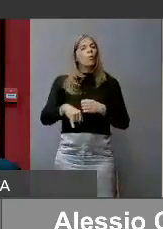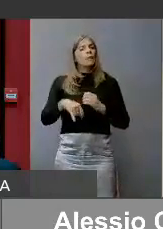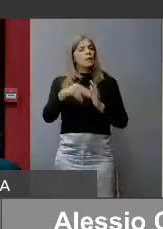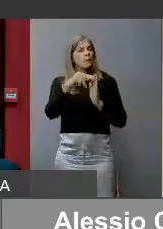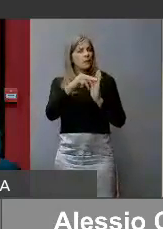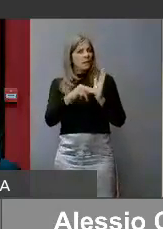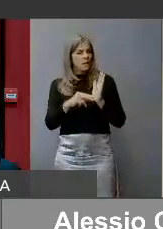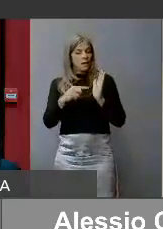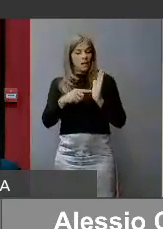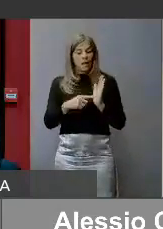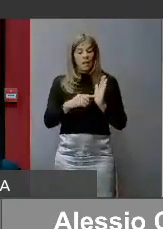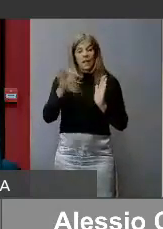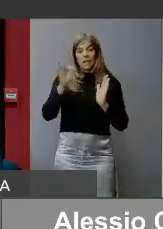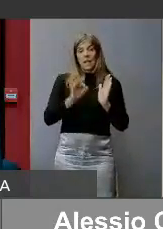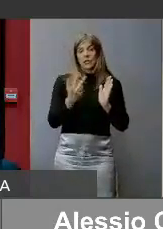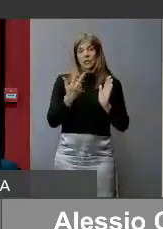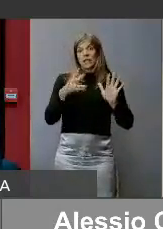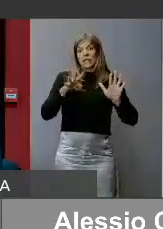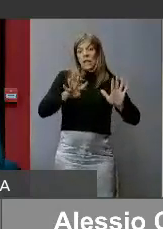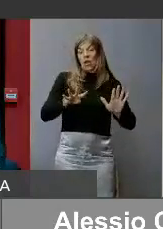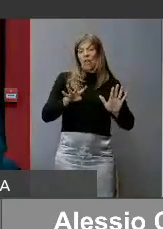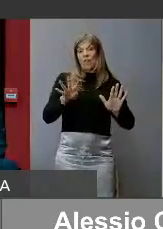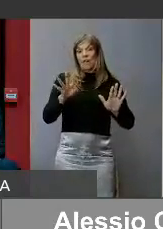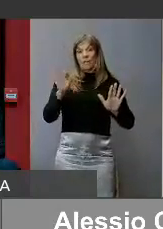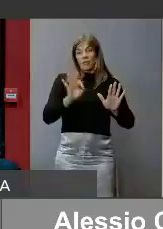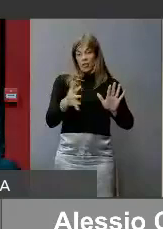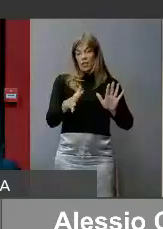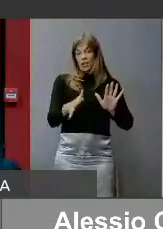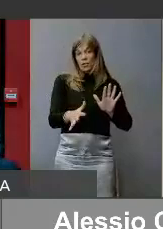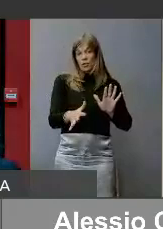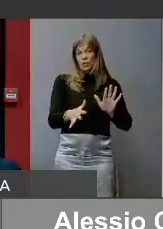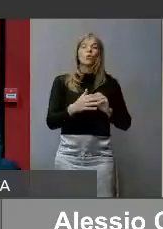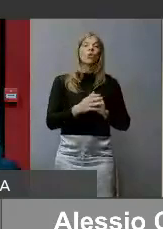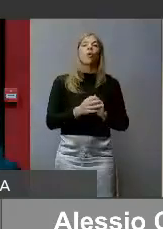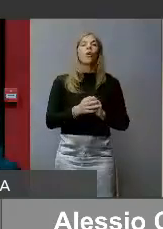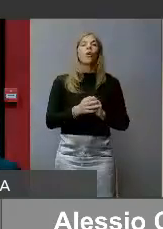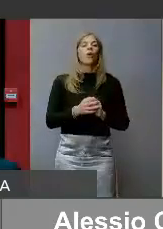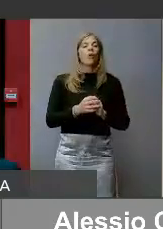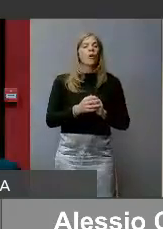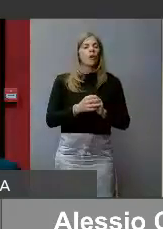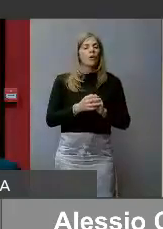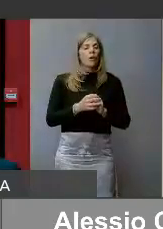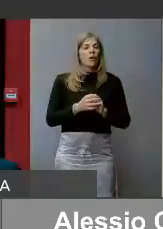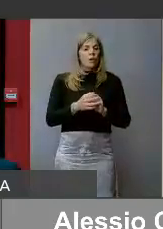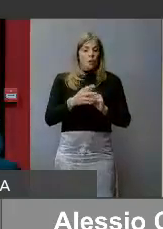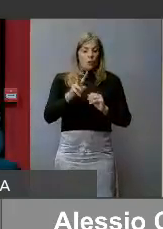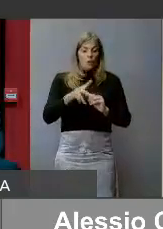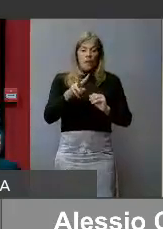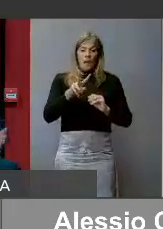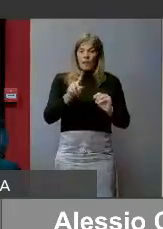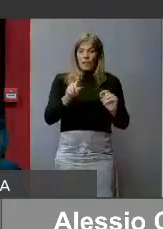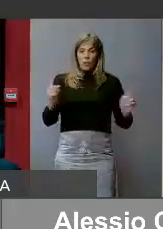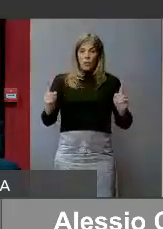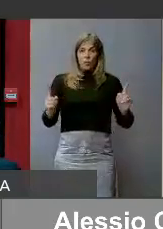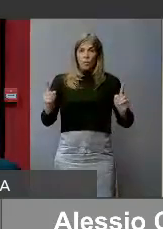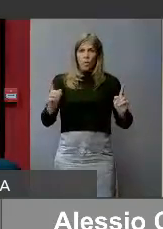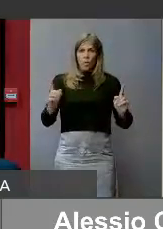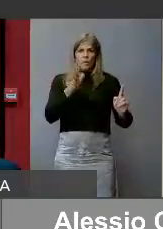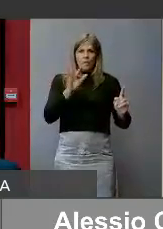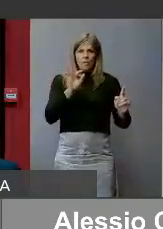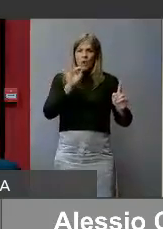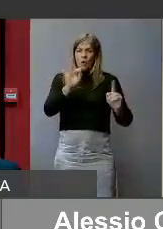vicine al 39 per cento e nel contratto di servizio e vado a memoria per il 2021 di paresi al 40 per cento